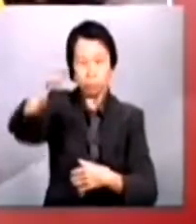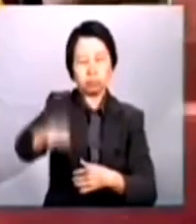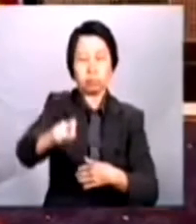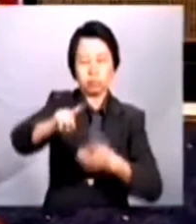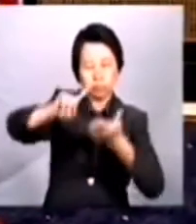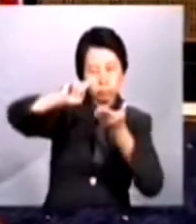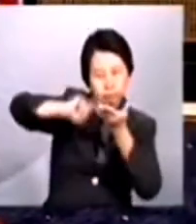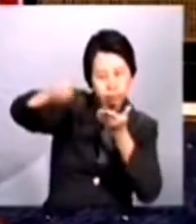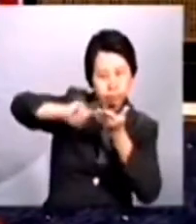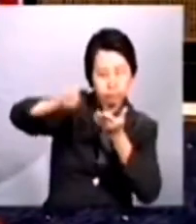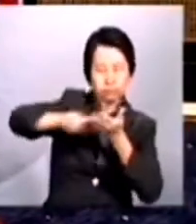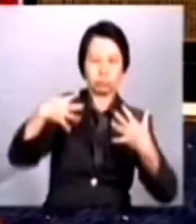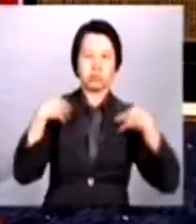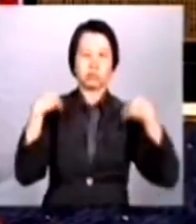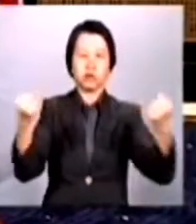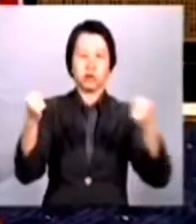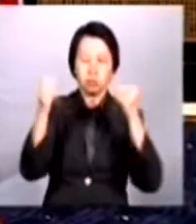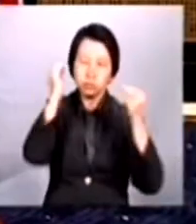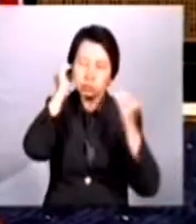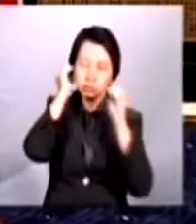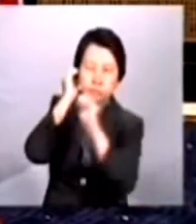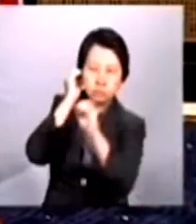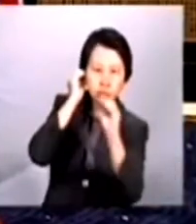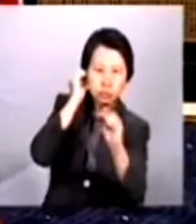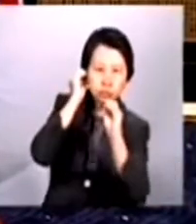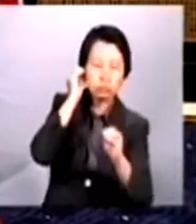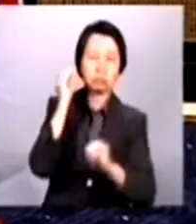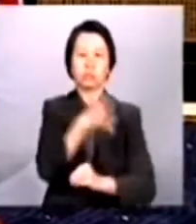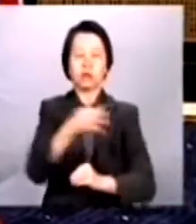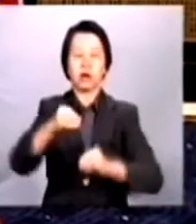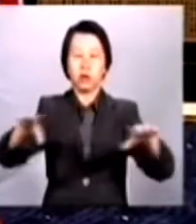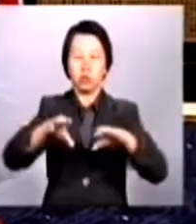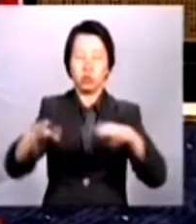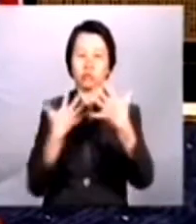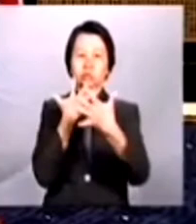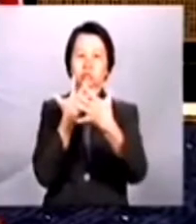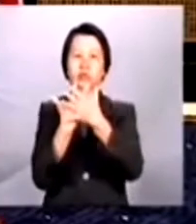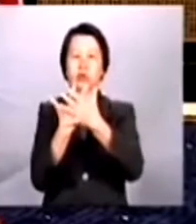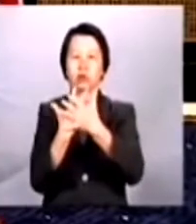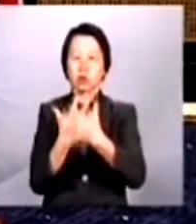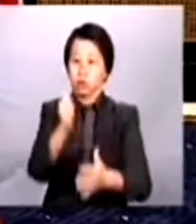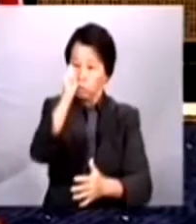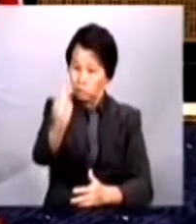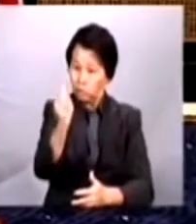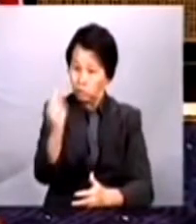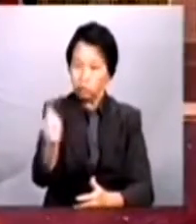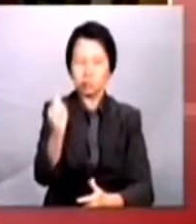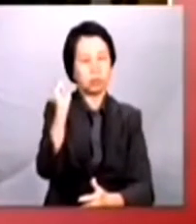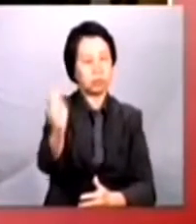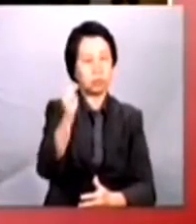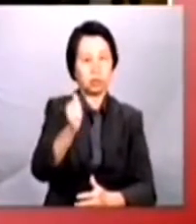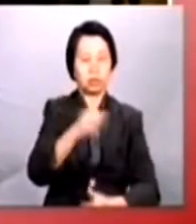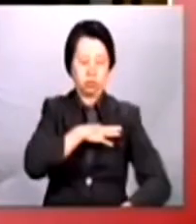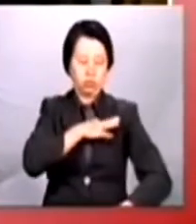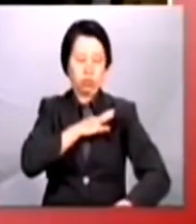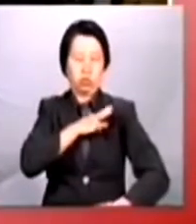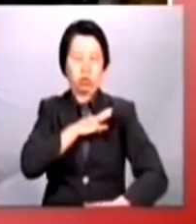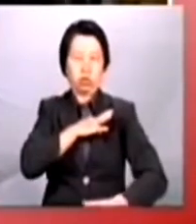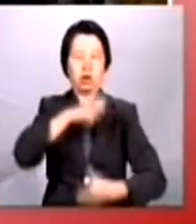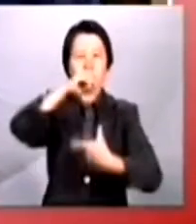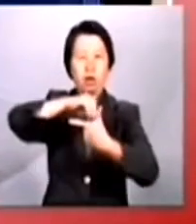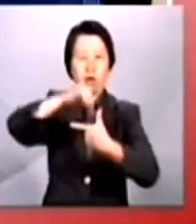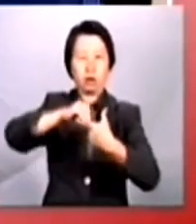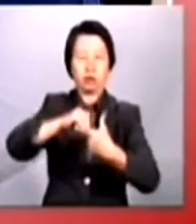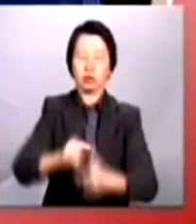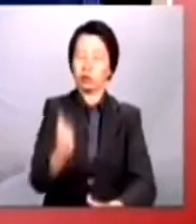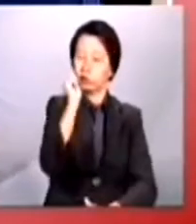menjalani pemeriksaan kesehatan dan melakukan korentin secara sukarela atau dalam